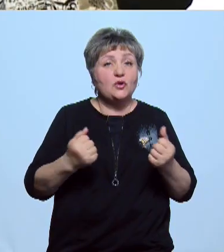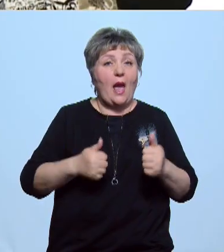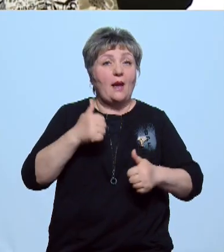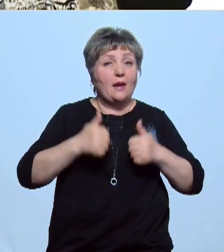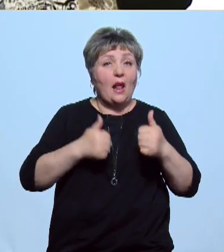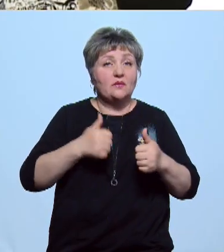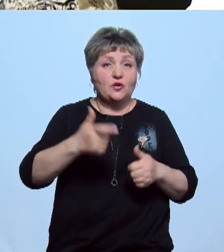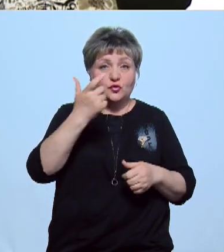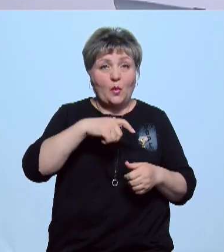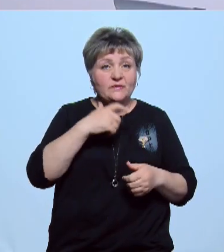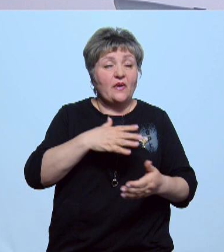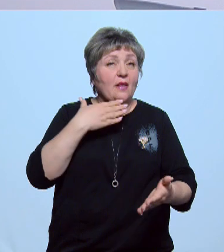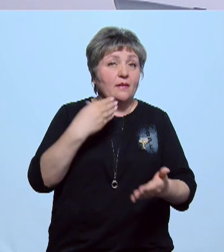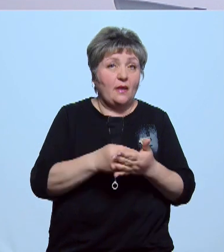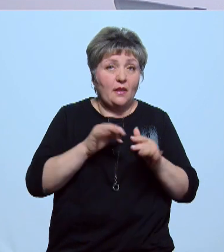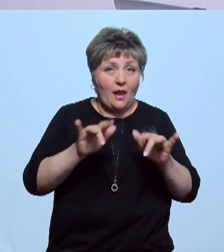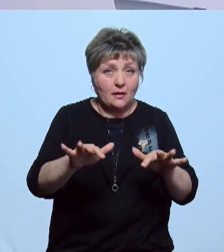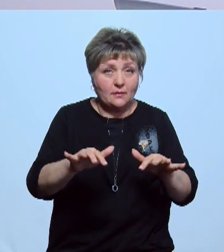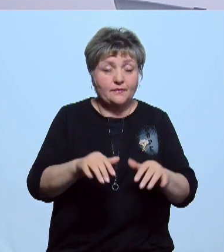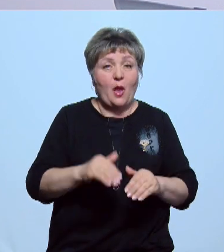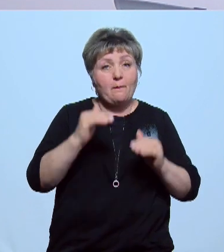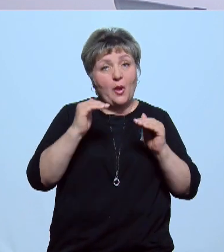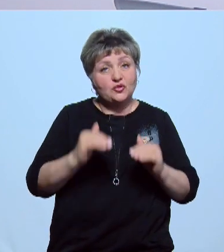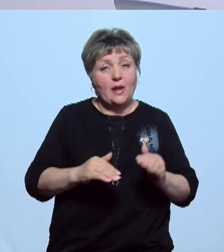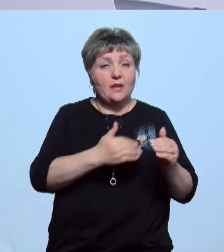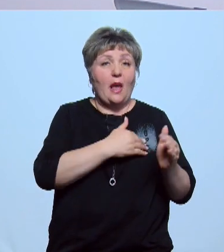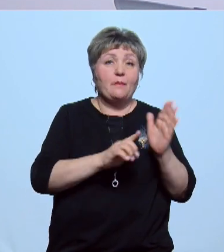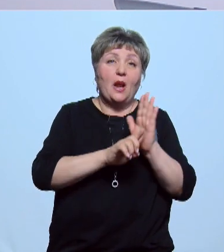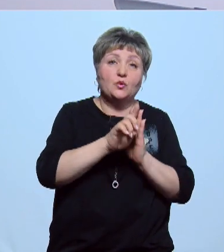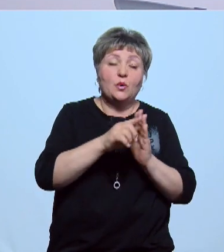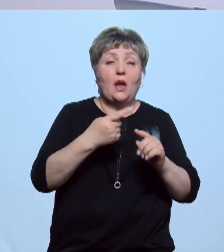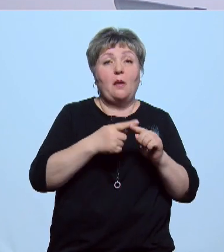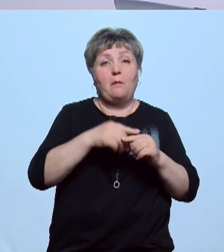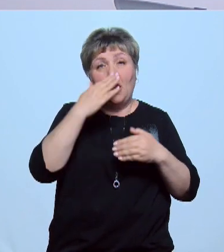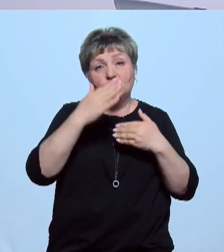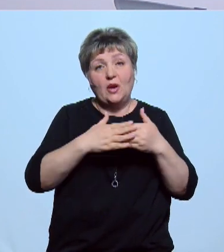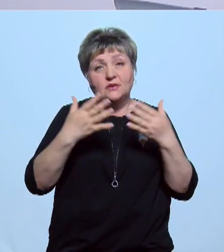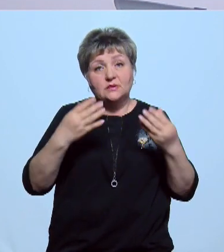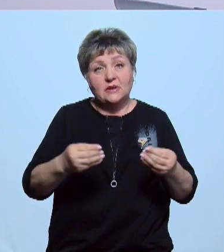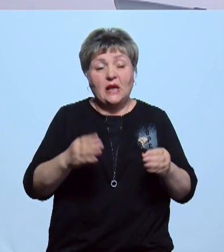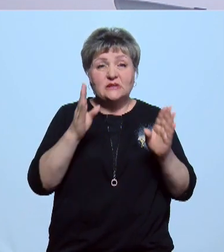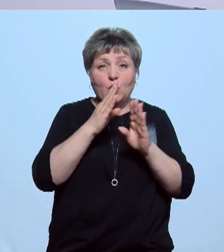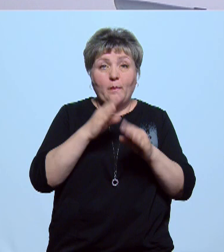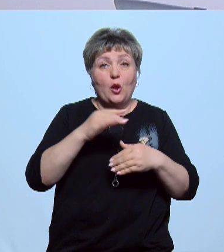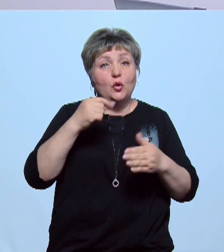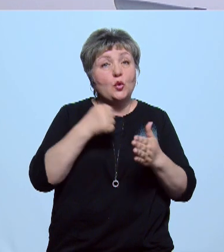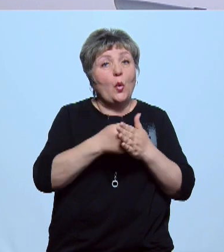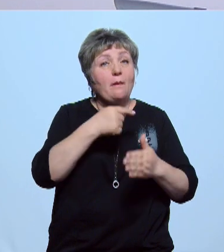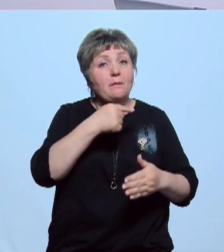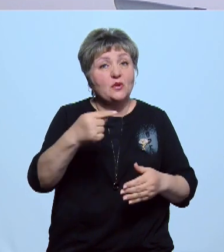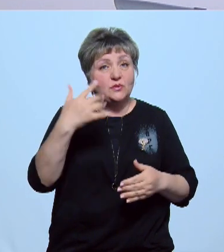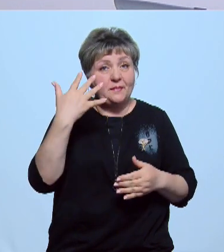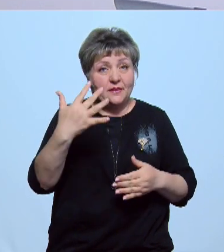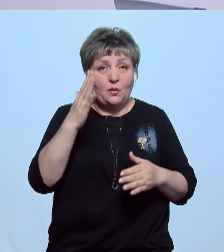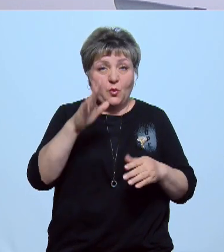развитие собственного дела. Понижение температуры в ближайшие дни прогнозируют синоптики. До минус 5 градусов похолодает